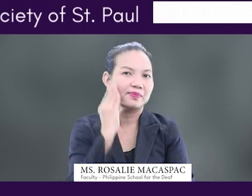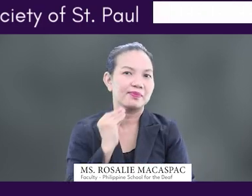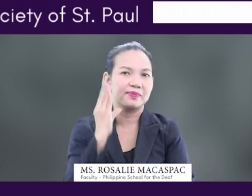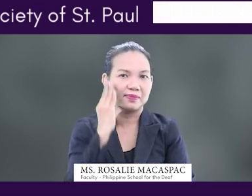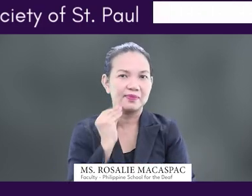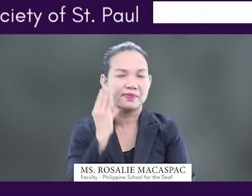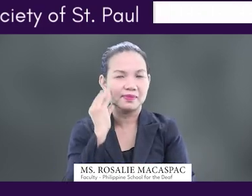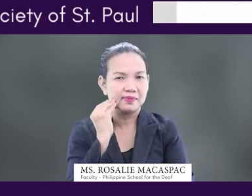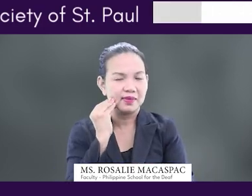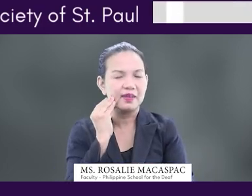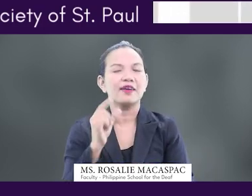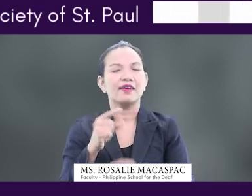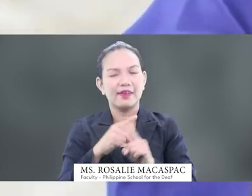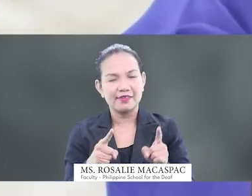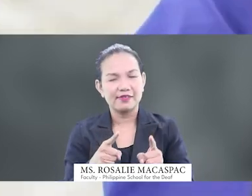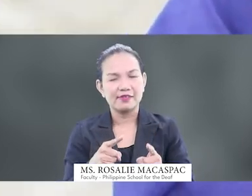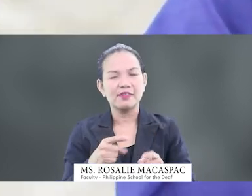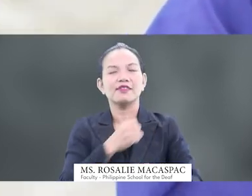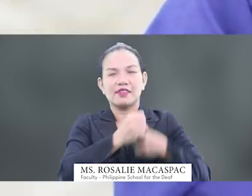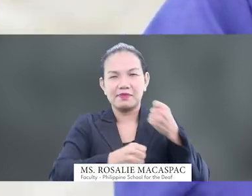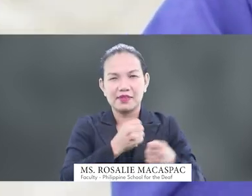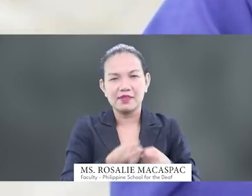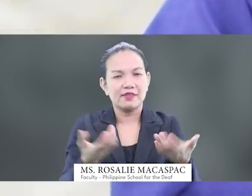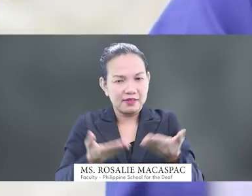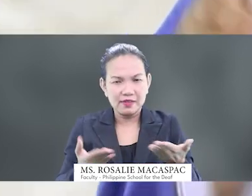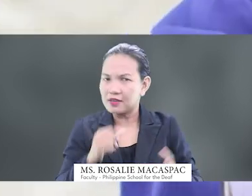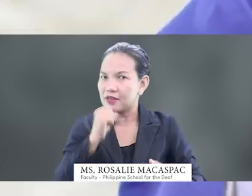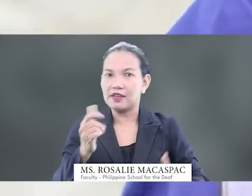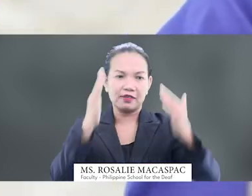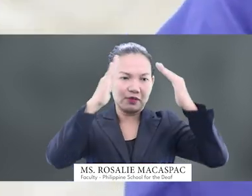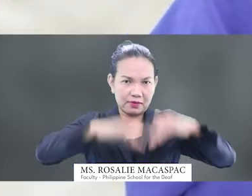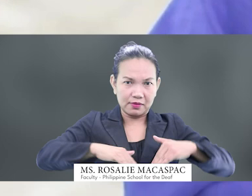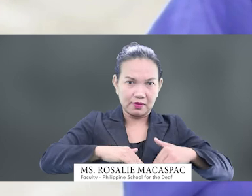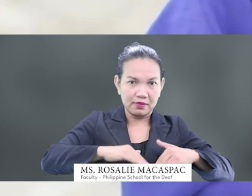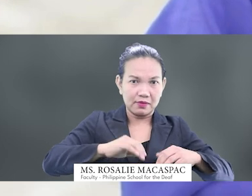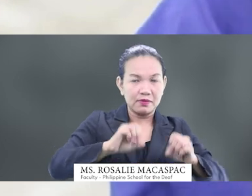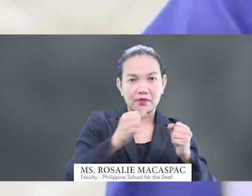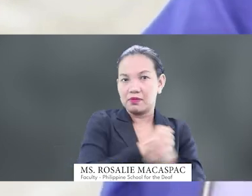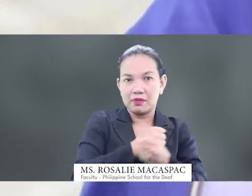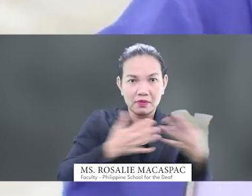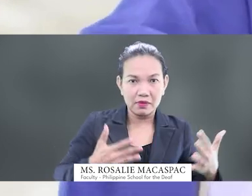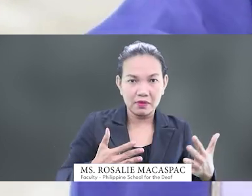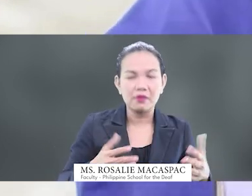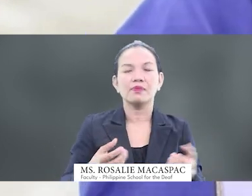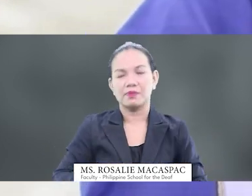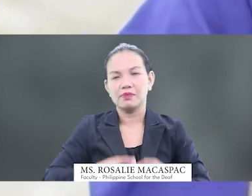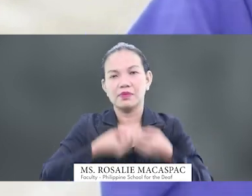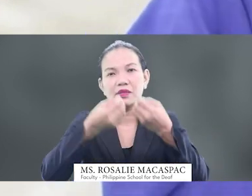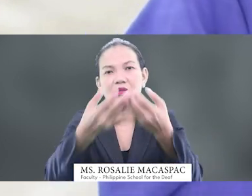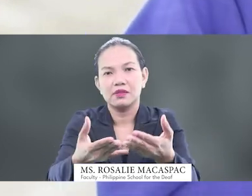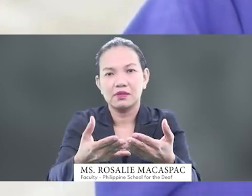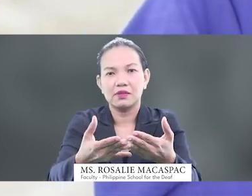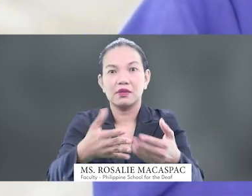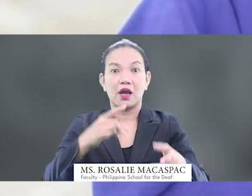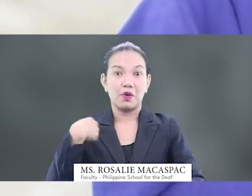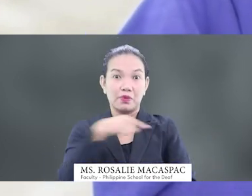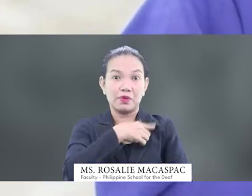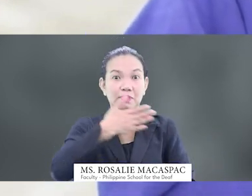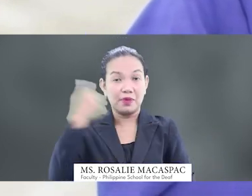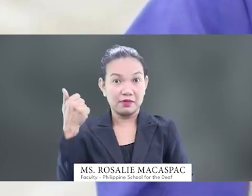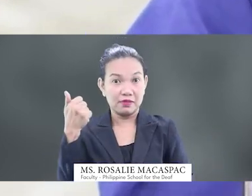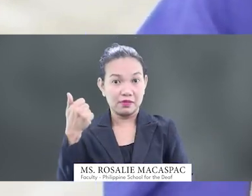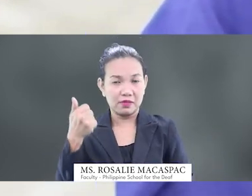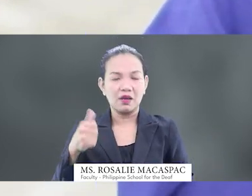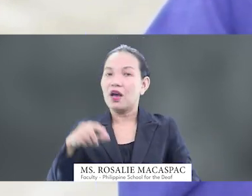tayong mararanasan. And these sufferings are here not to destroy us, but to bring out the best in